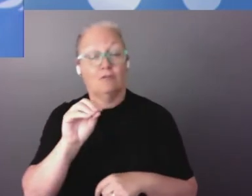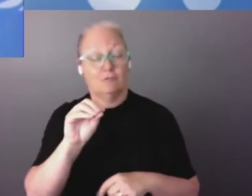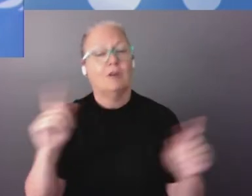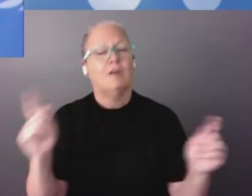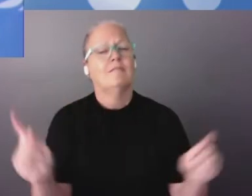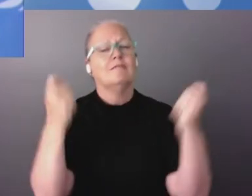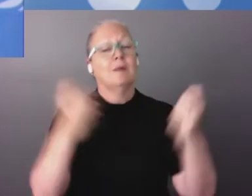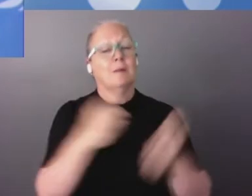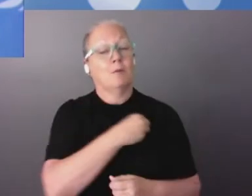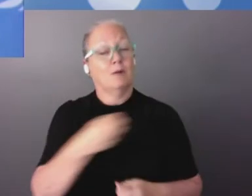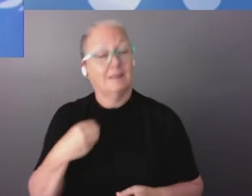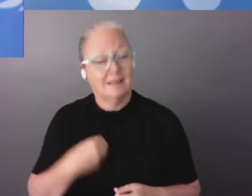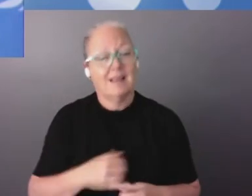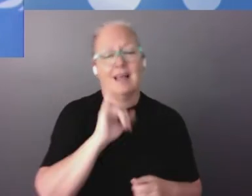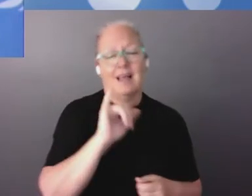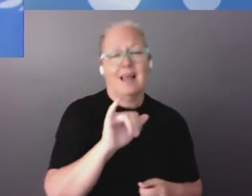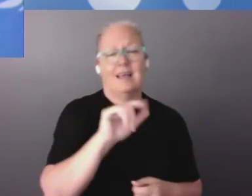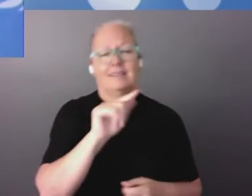أهمية خاصة بالنسبة لي، لأن